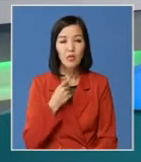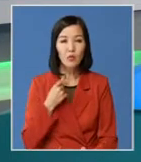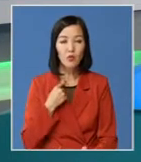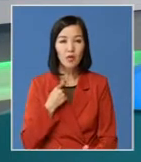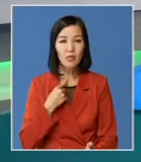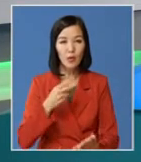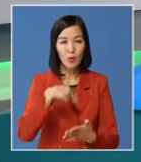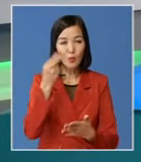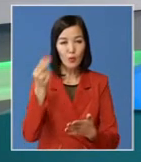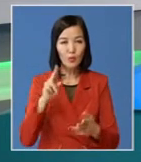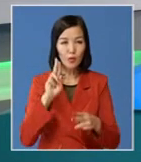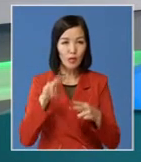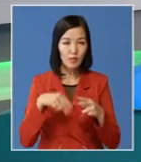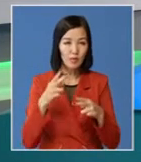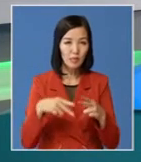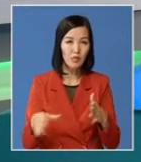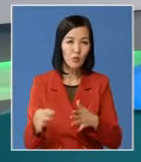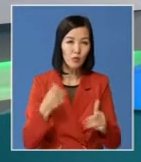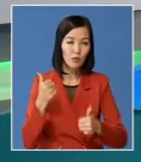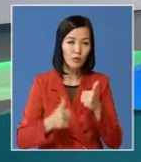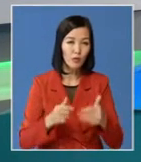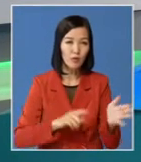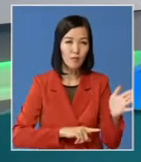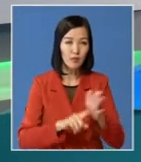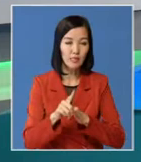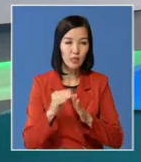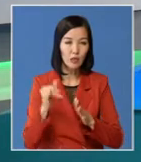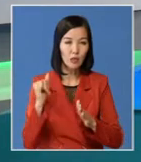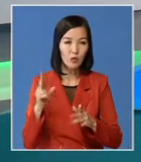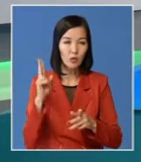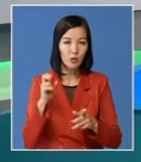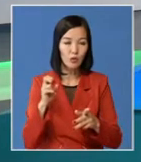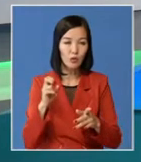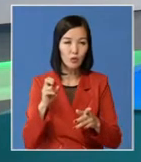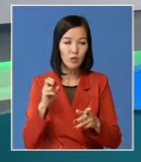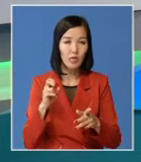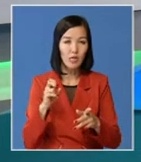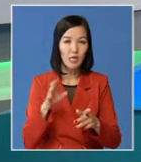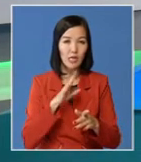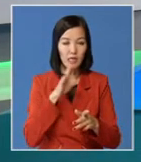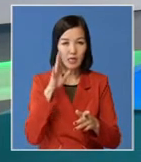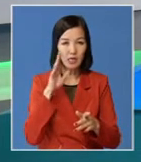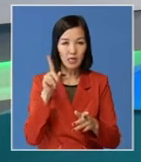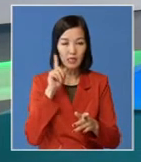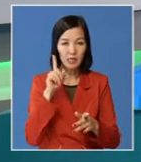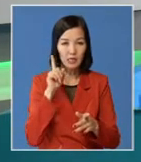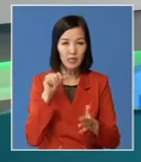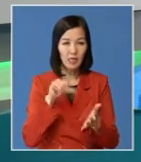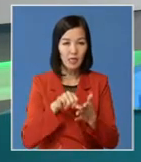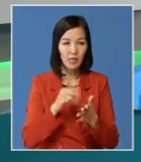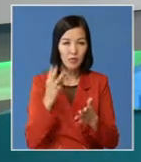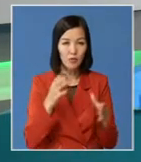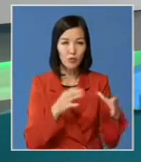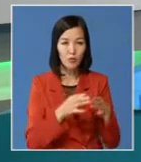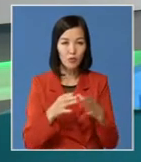Талдықорғанда көркем гимнастикадан облыстық турнир басталды. Оған Жетісу өңіріндегі 200-ге жуық гимнастшылар жиналып, жас ерекшелігі бойынша 3 топта